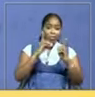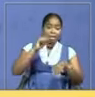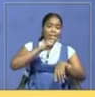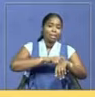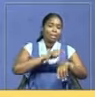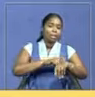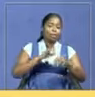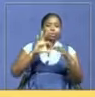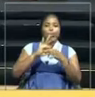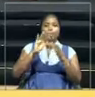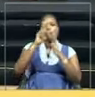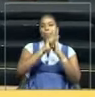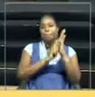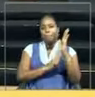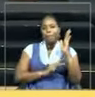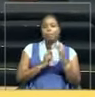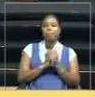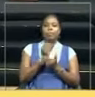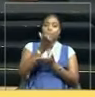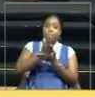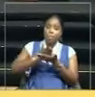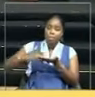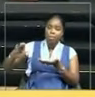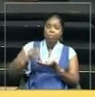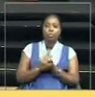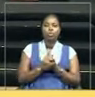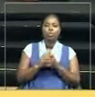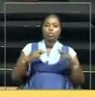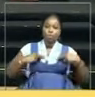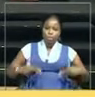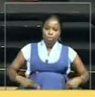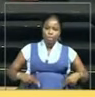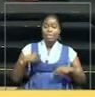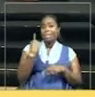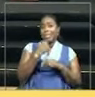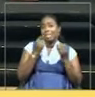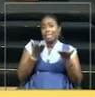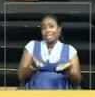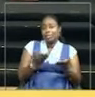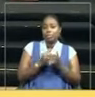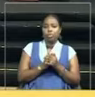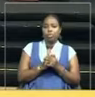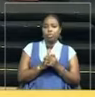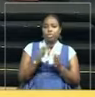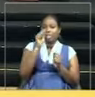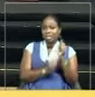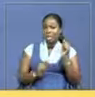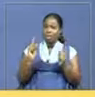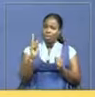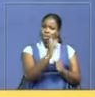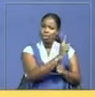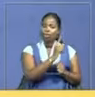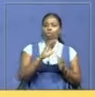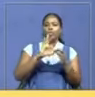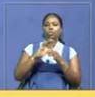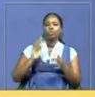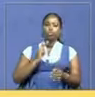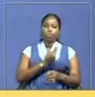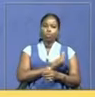de en partageant la part d'humanité qui existe en chacun de nous est un examen à l'Ô